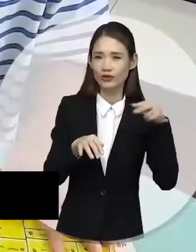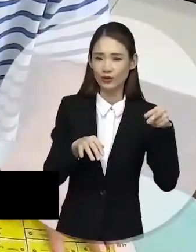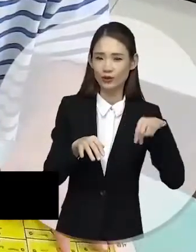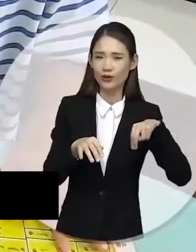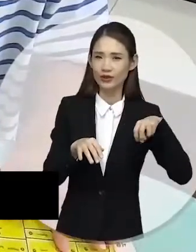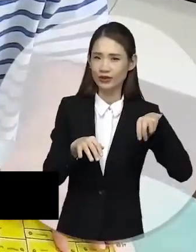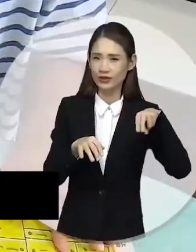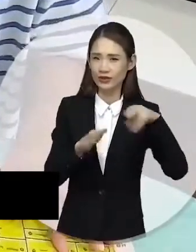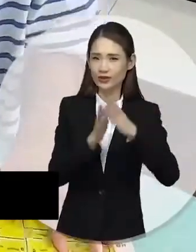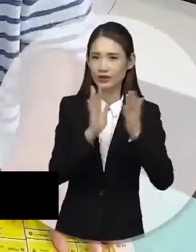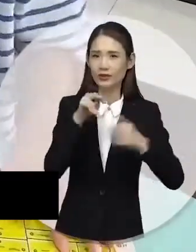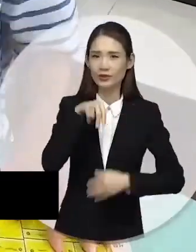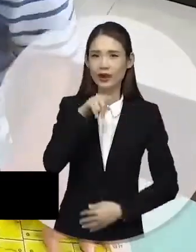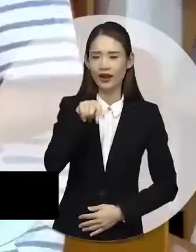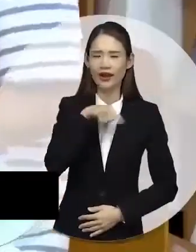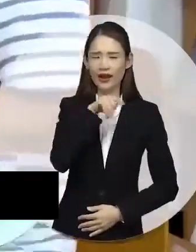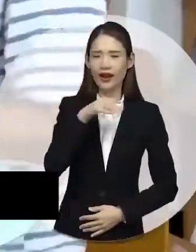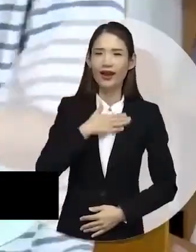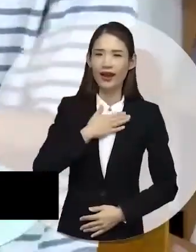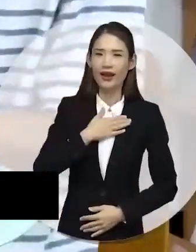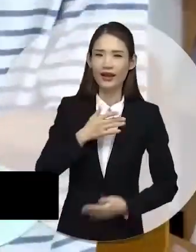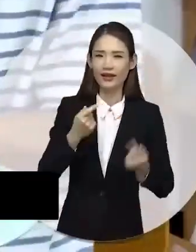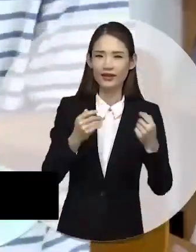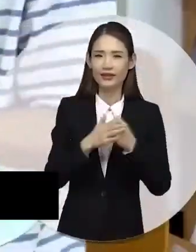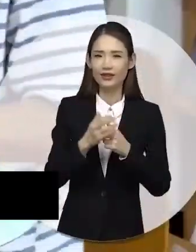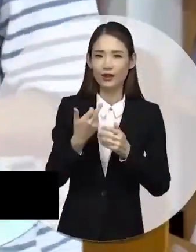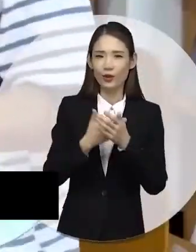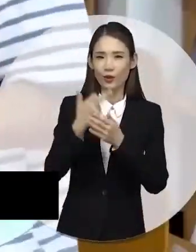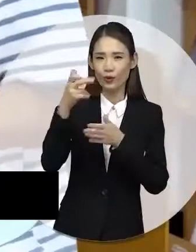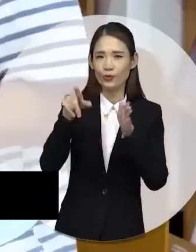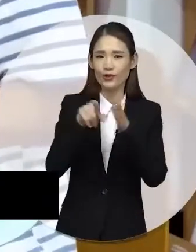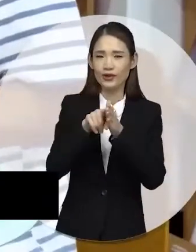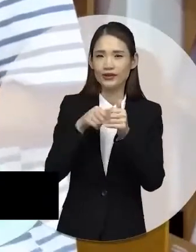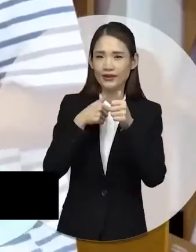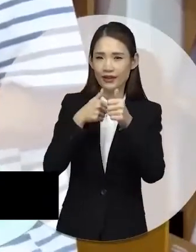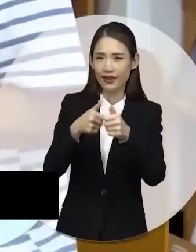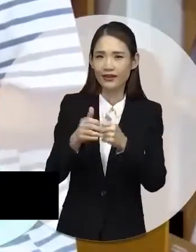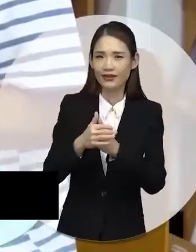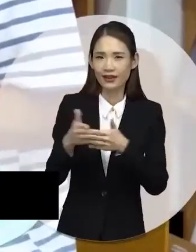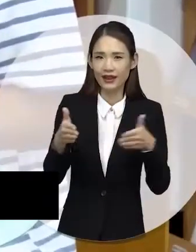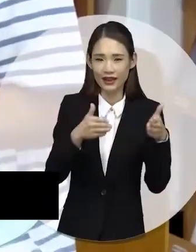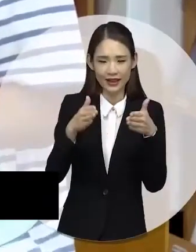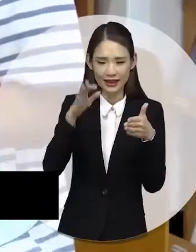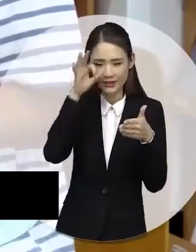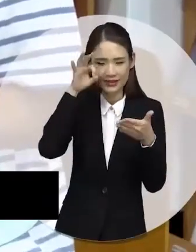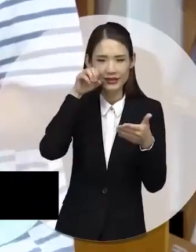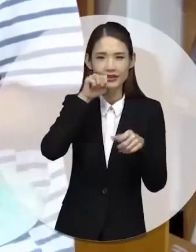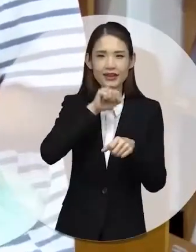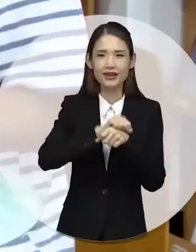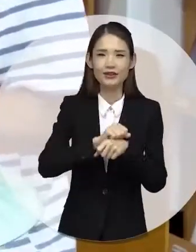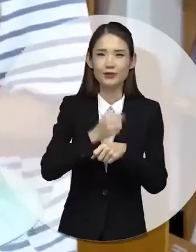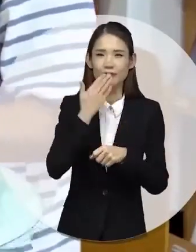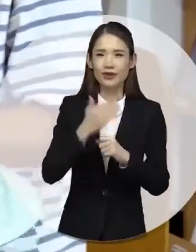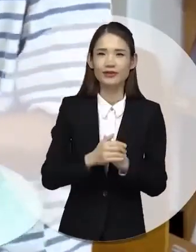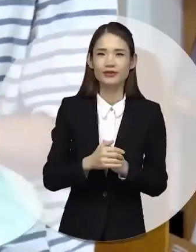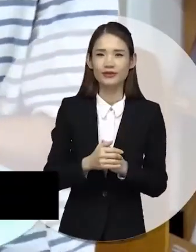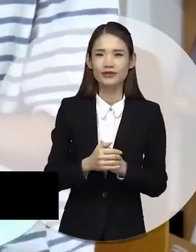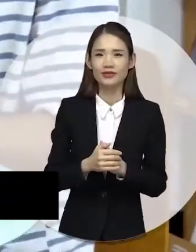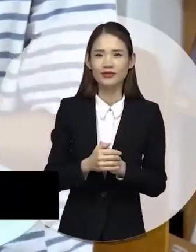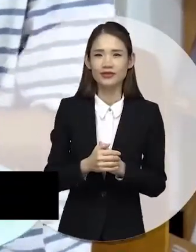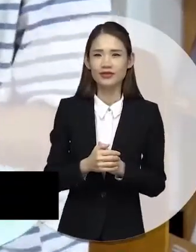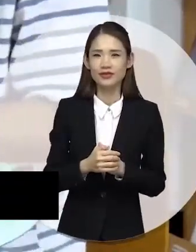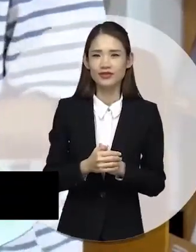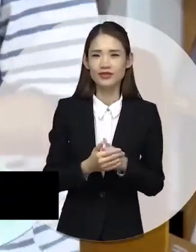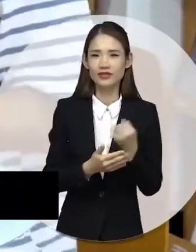건너서 도서관인 것 같아. 내가 알 것 같아. 내가 오빠만 믿고 따라가면 돼? 길은 내가 잘 찾을 자신이 있지. 한번